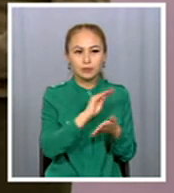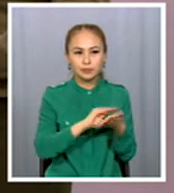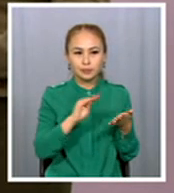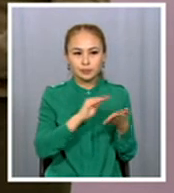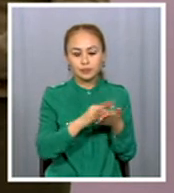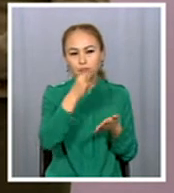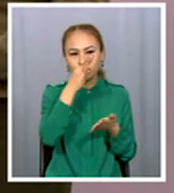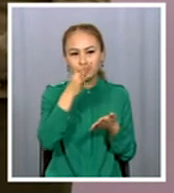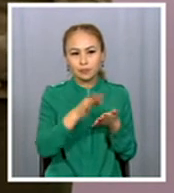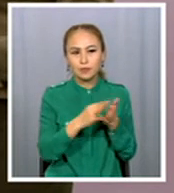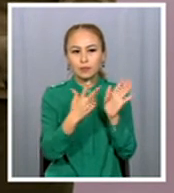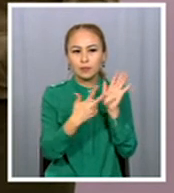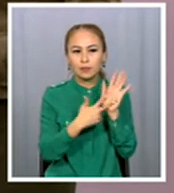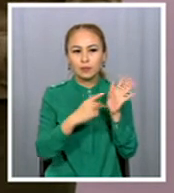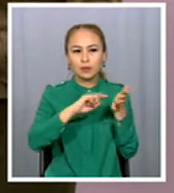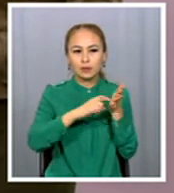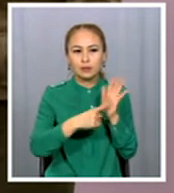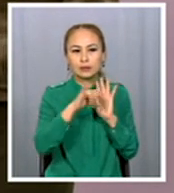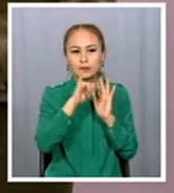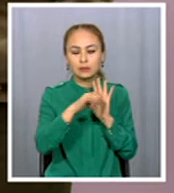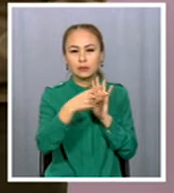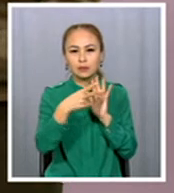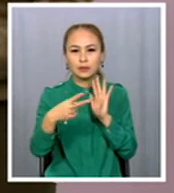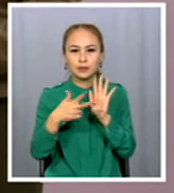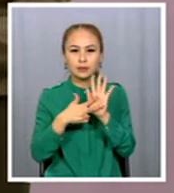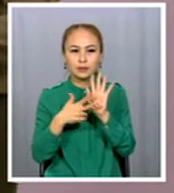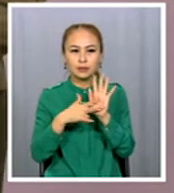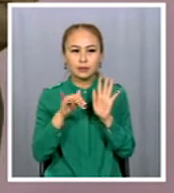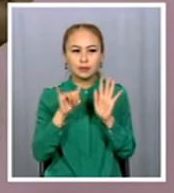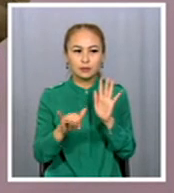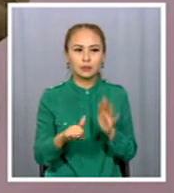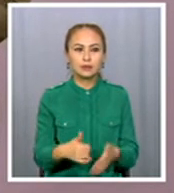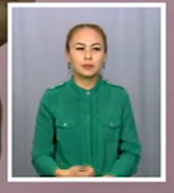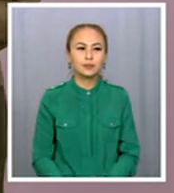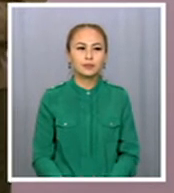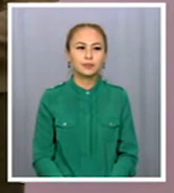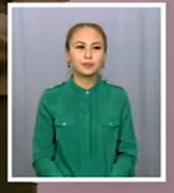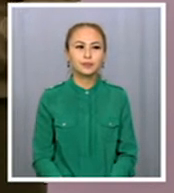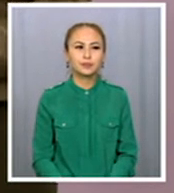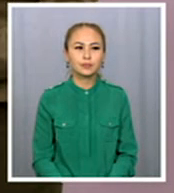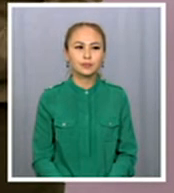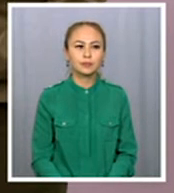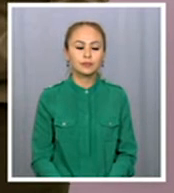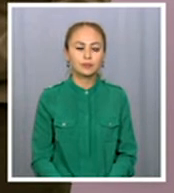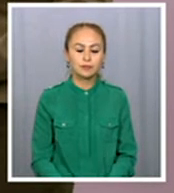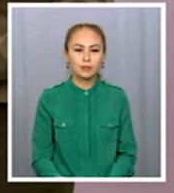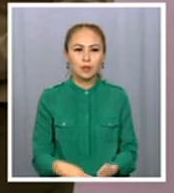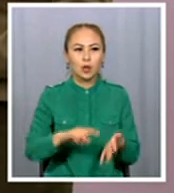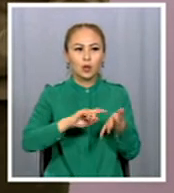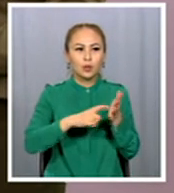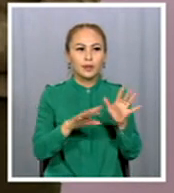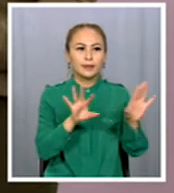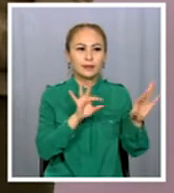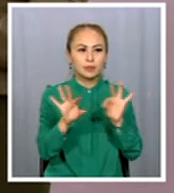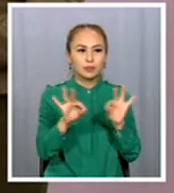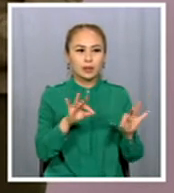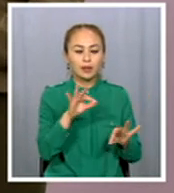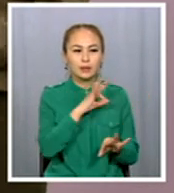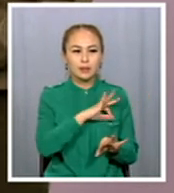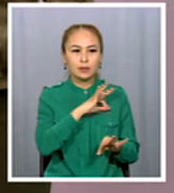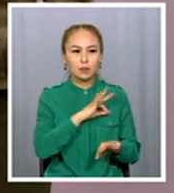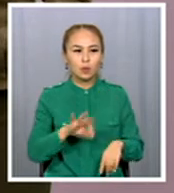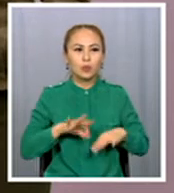Жауабы 8 Y-ге тең болды. Көбейтудің терімділі қасиетін